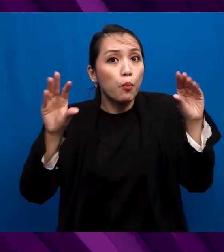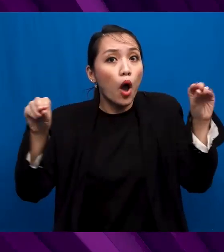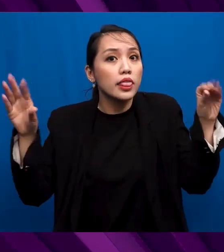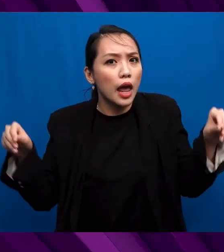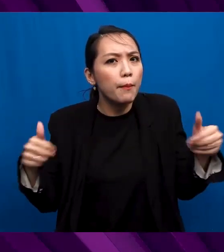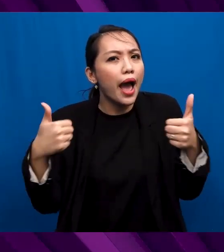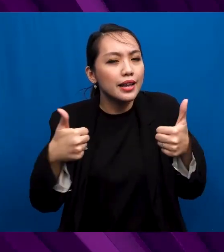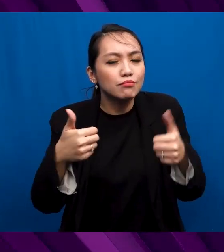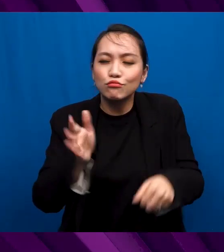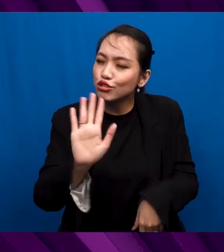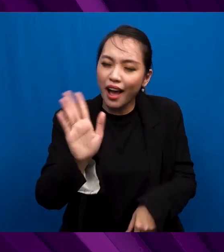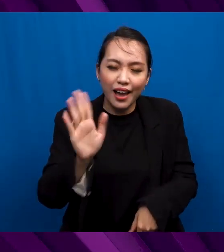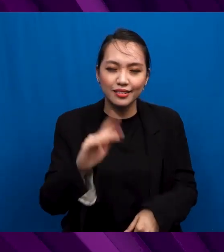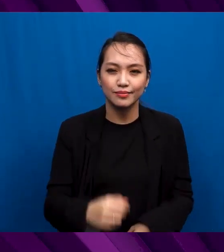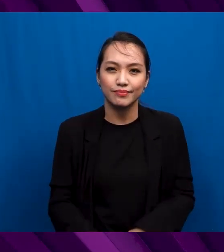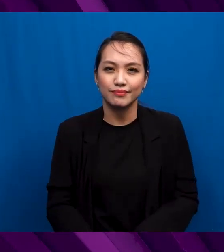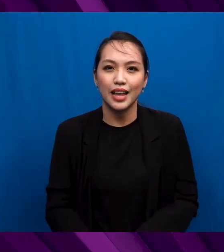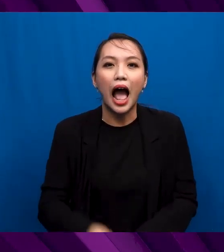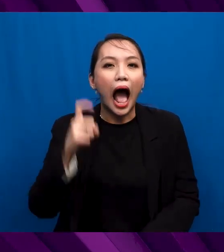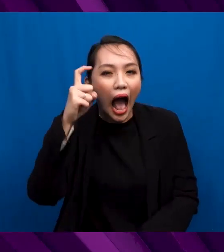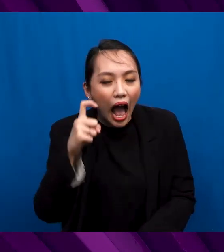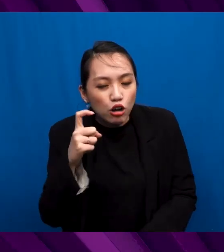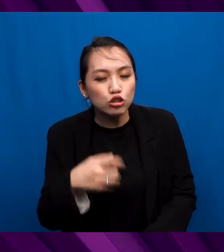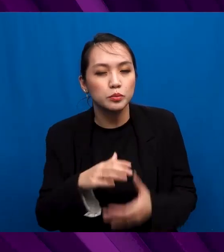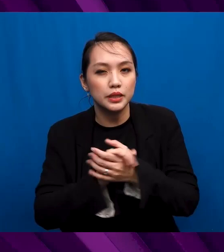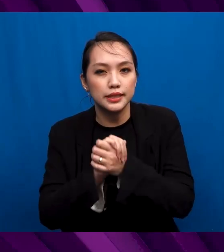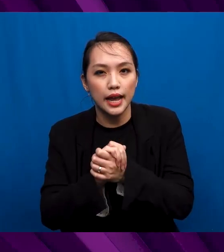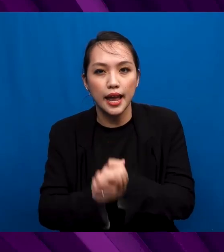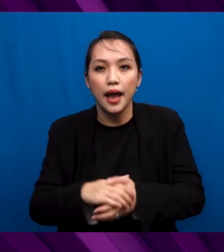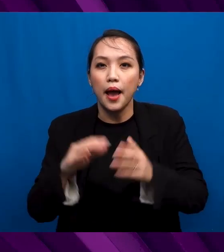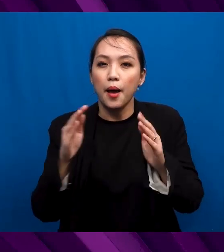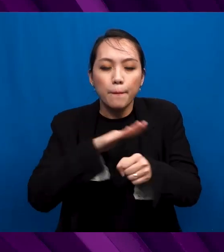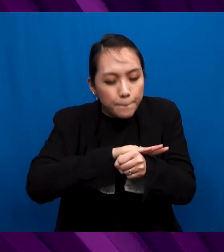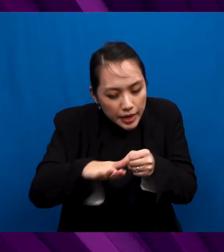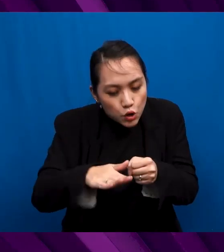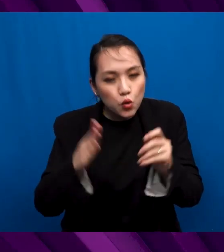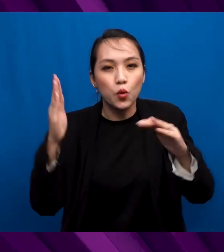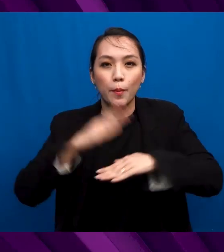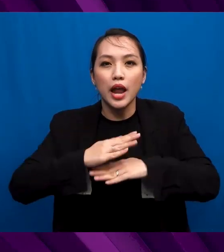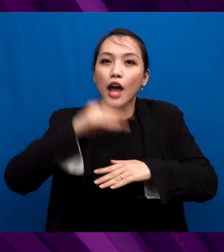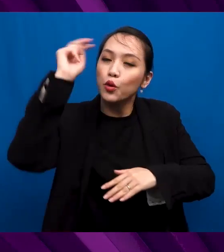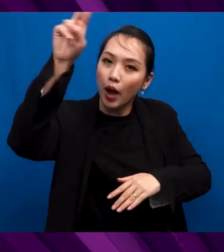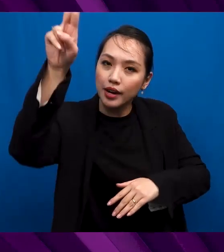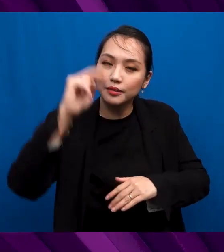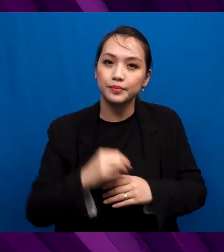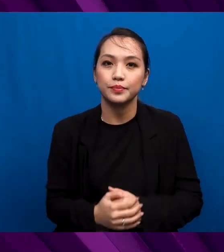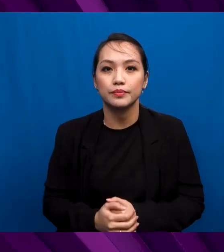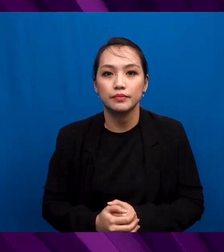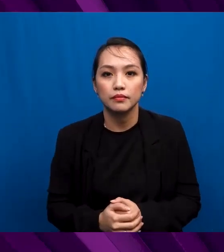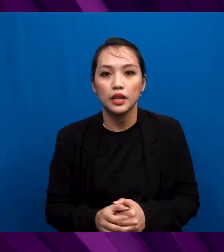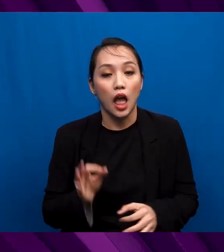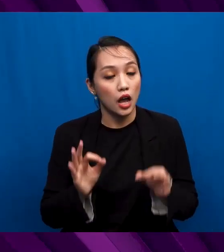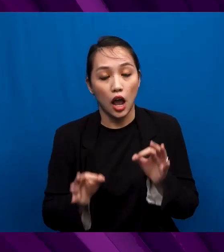atau kita menyerahkan kepercayaan kepada hal-hal yang bukanlah Allah sebenarnya. Jikalau hari ini kita main-main